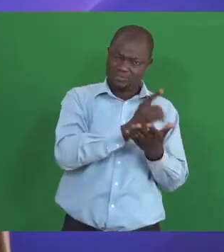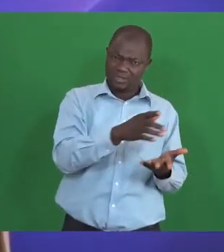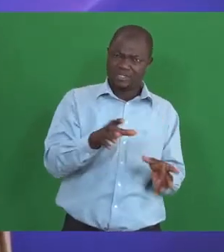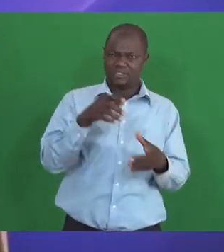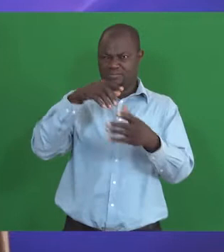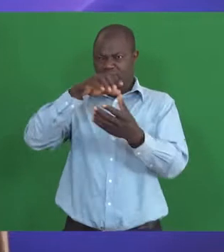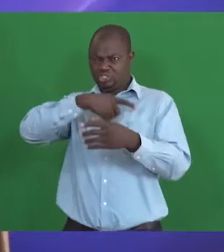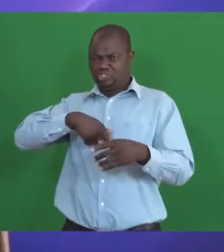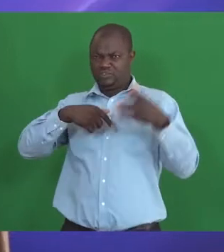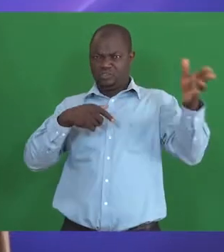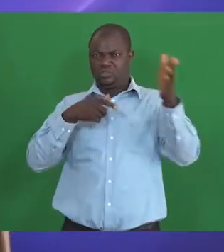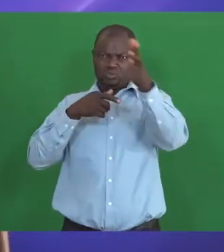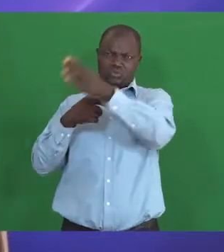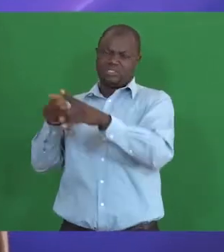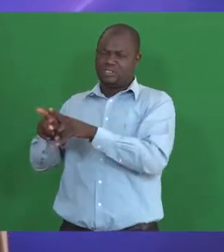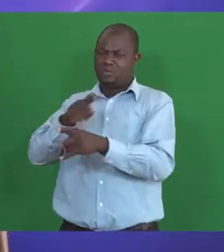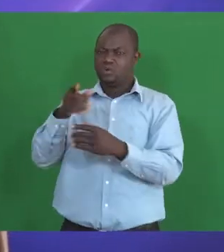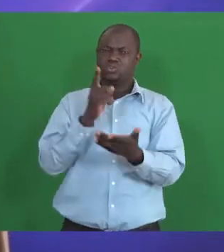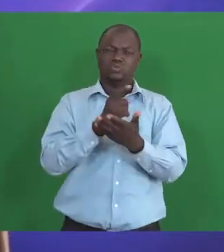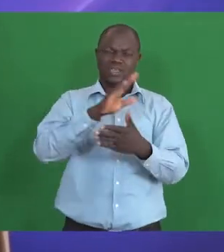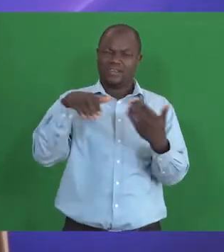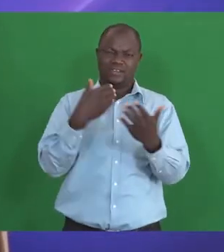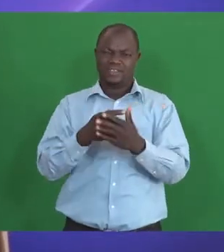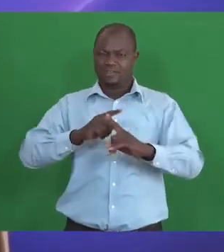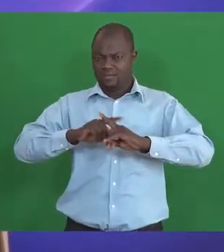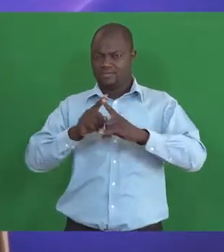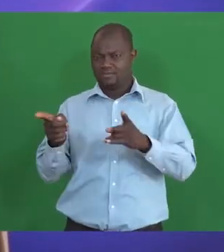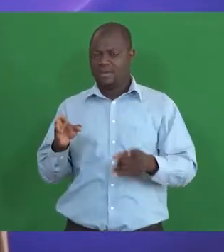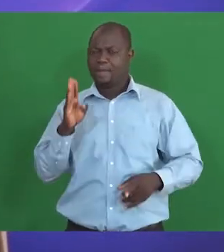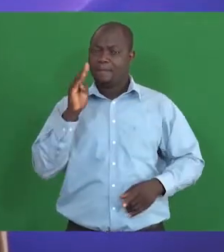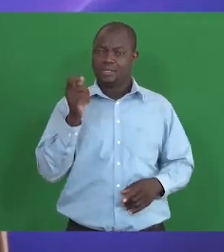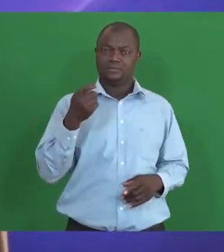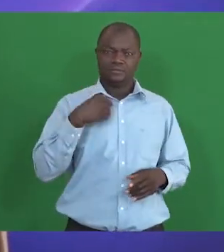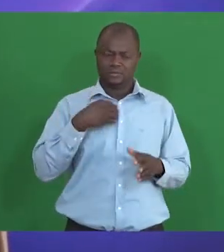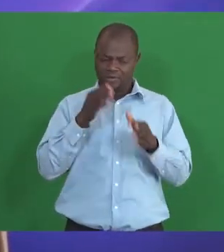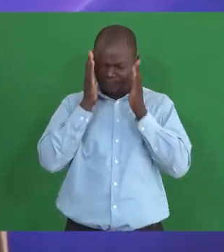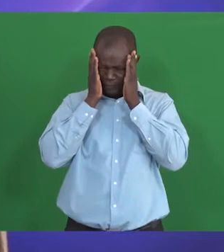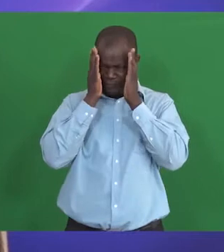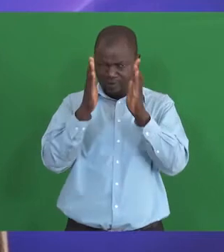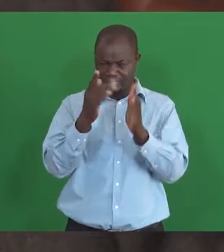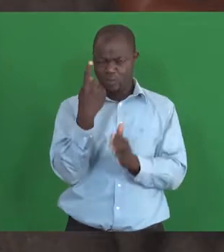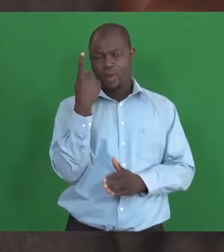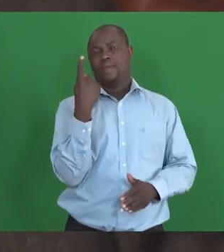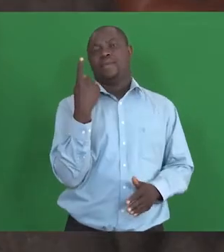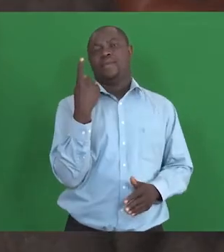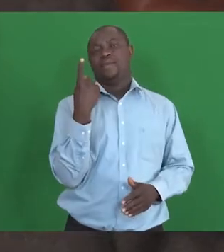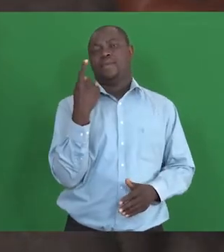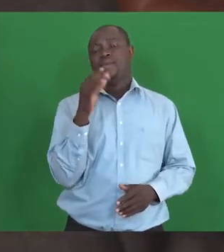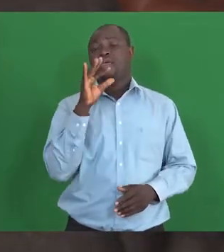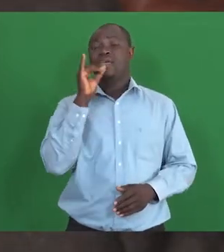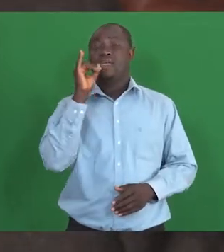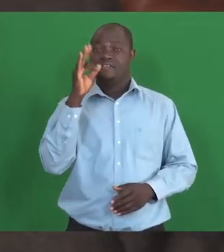Kaenda kwanyakuchena, kwanyamukoko nachifigoronga. Dunhu rega rega, asi takanangana nechinhu chimwe chete. Kana